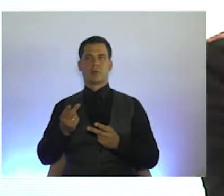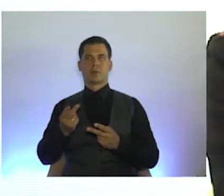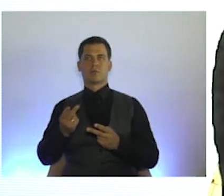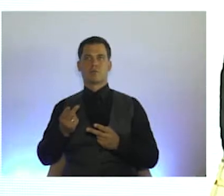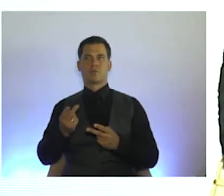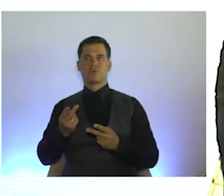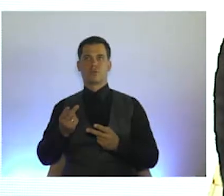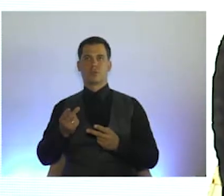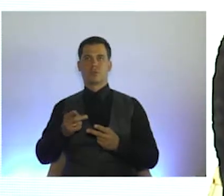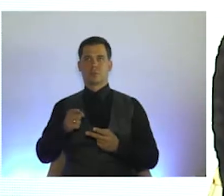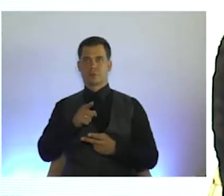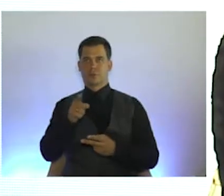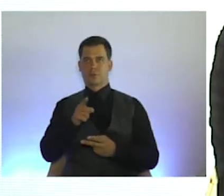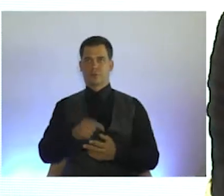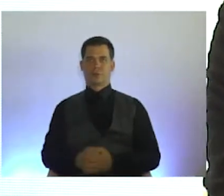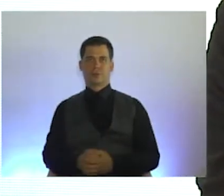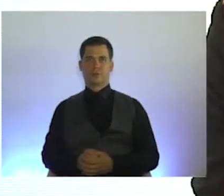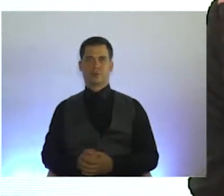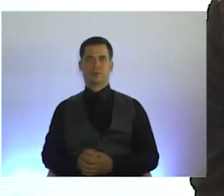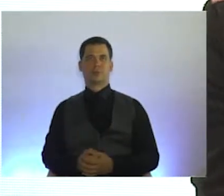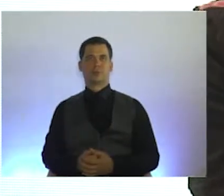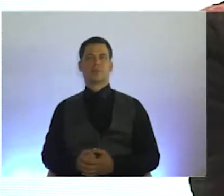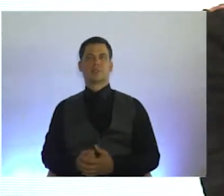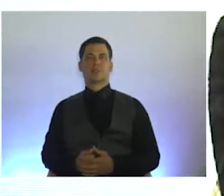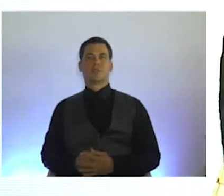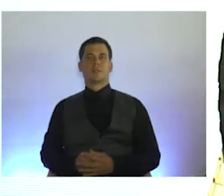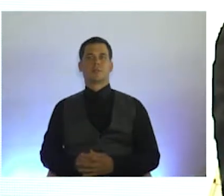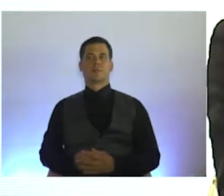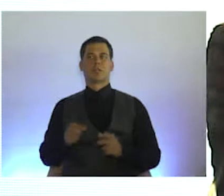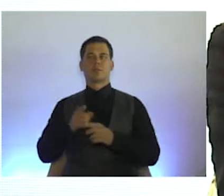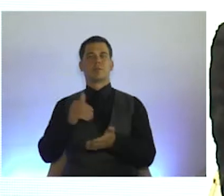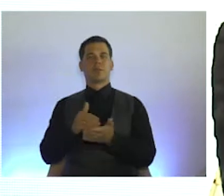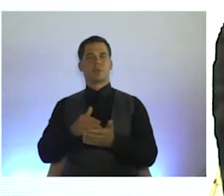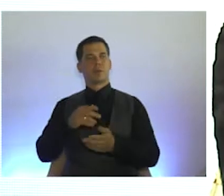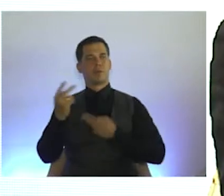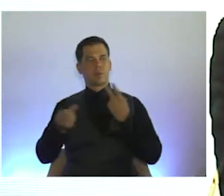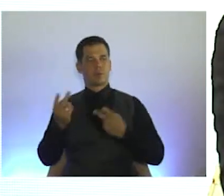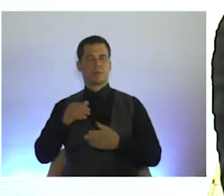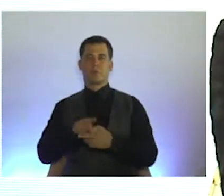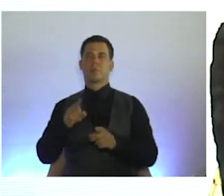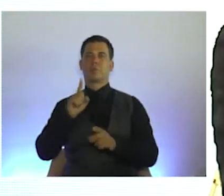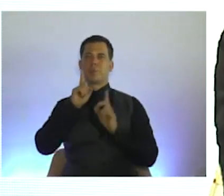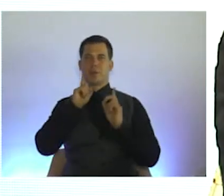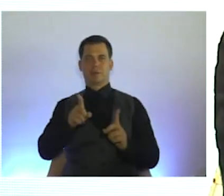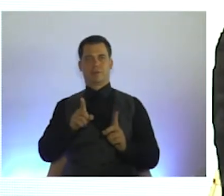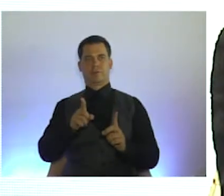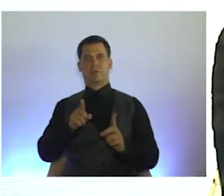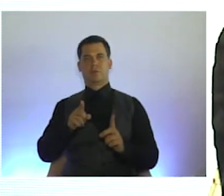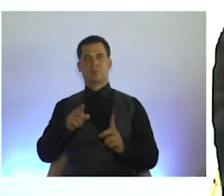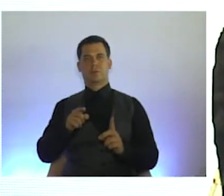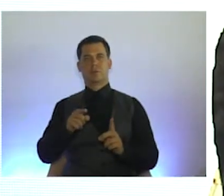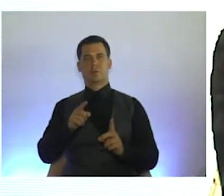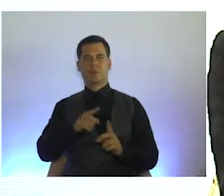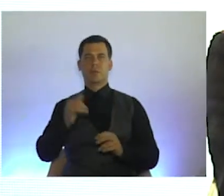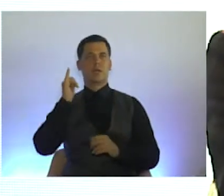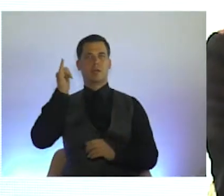w nas wszystkich drzemie potrzeba robienia rzeczy, które zostają i które są prawdziwe, a nie tylko gdzieś w operowaniu cały czas w świecie